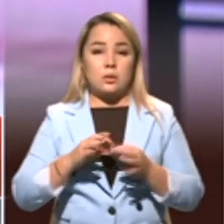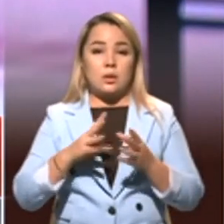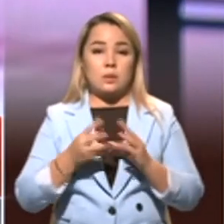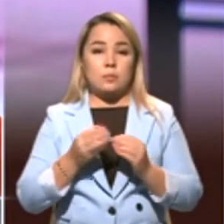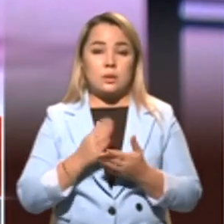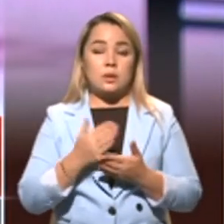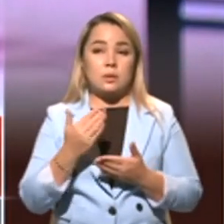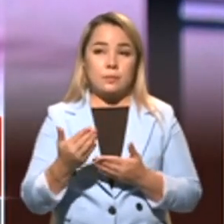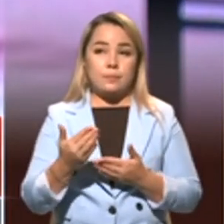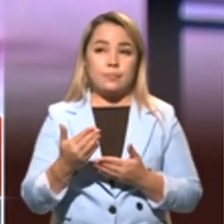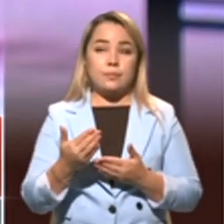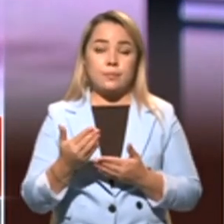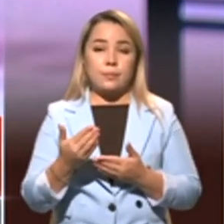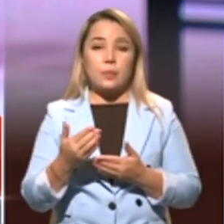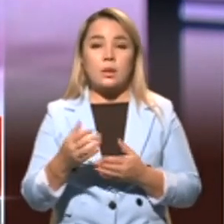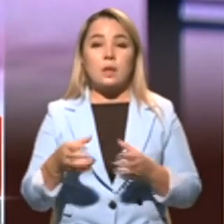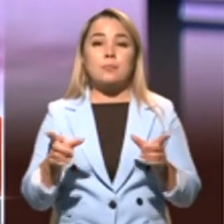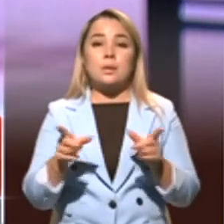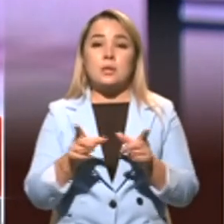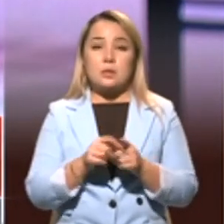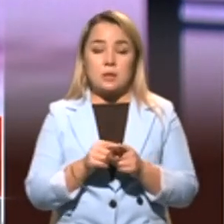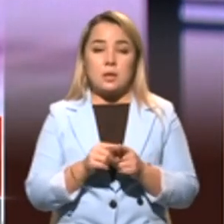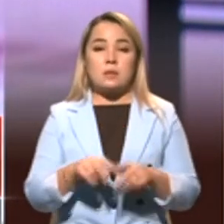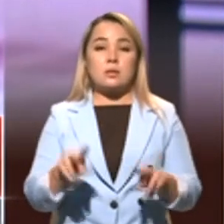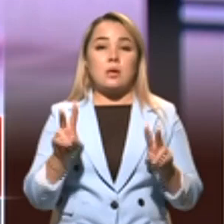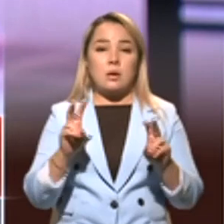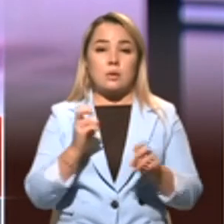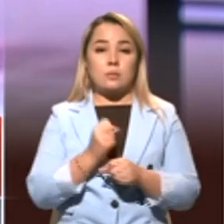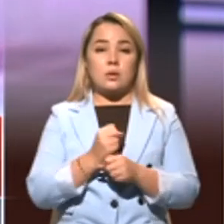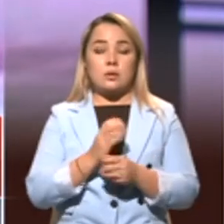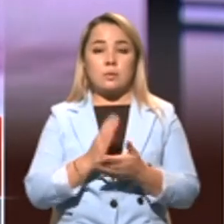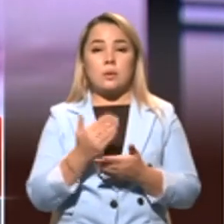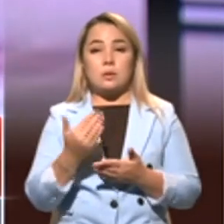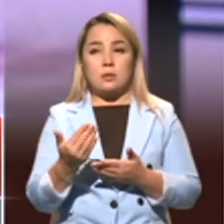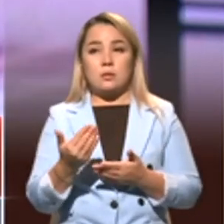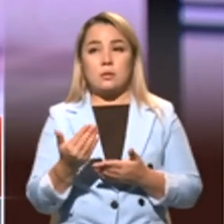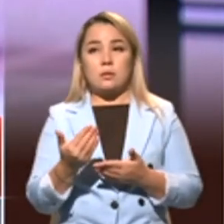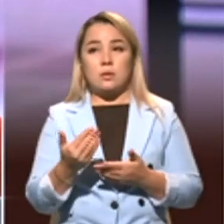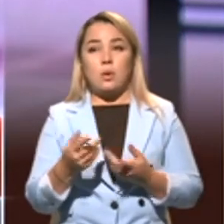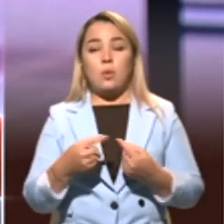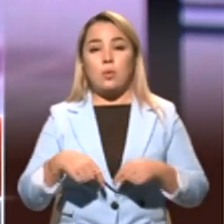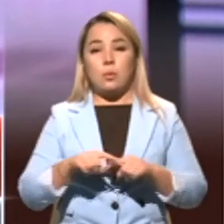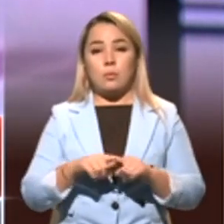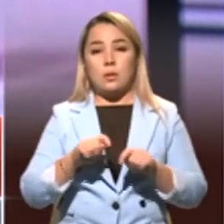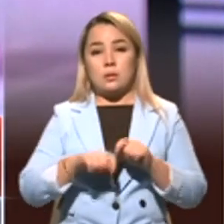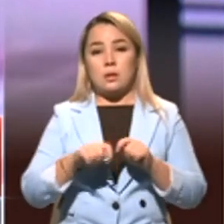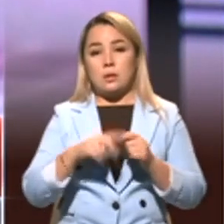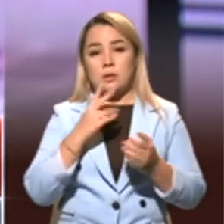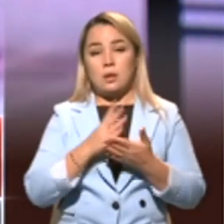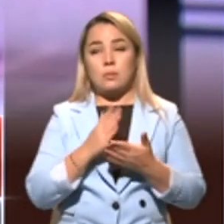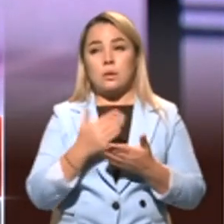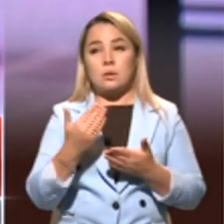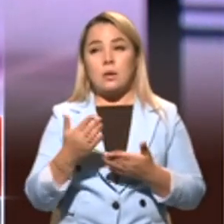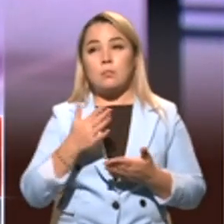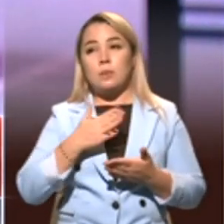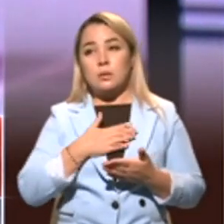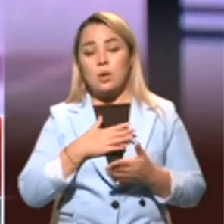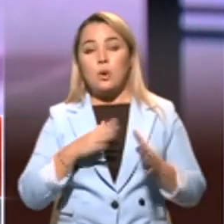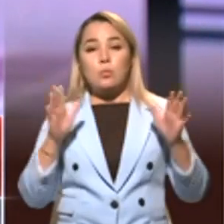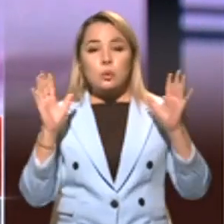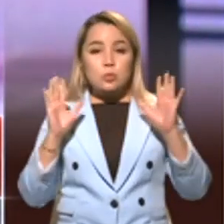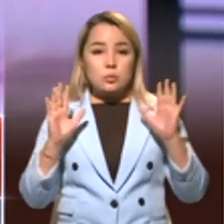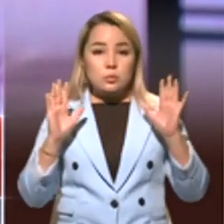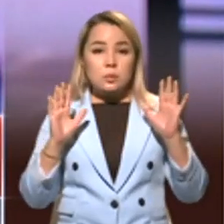жасалынып жатыр. Бірегейлік деген тақырып бар ғой мысалы, иә. Қоғамда қарап отырсақ, біздегі